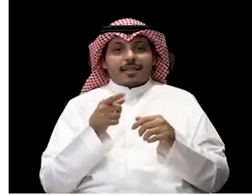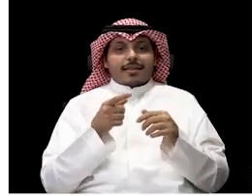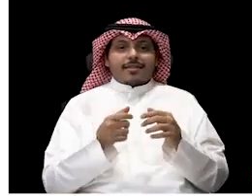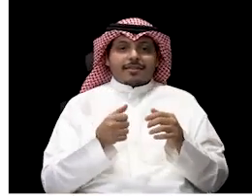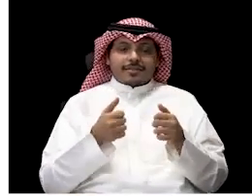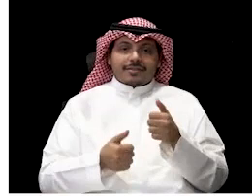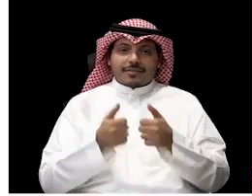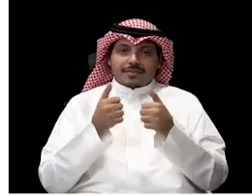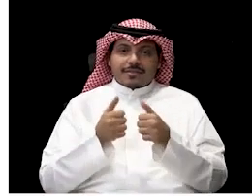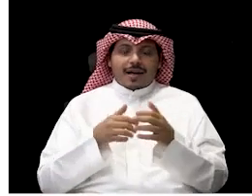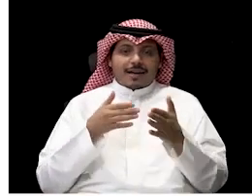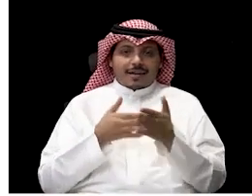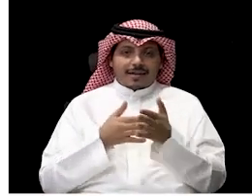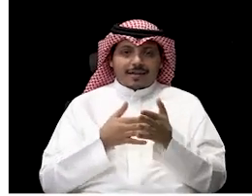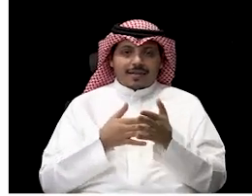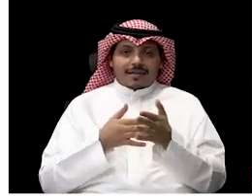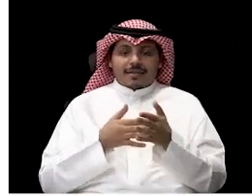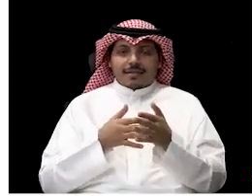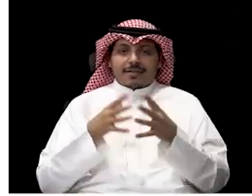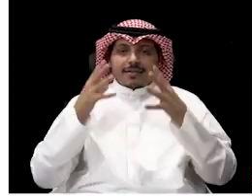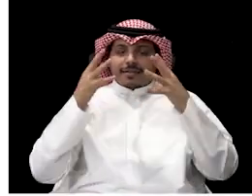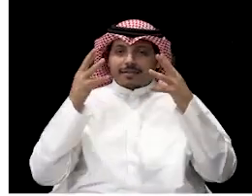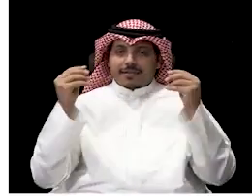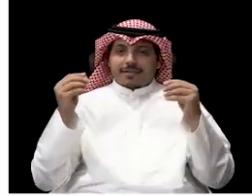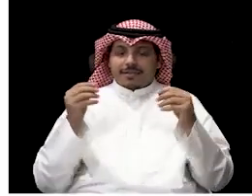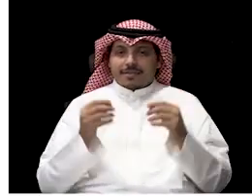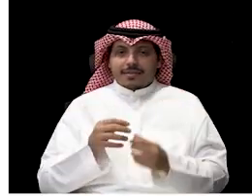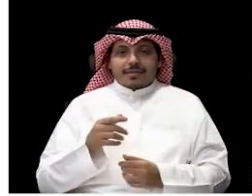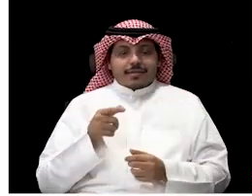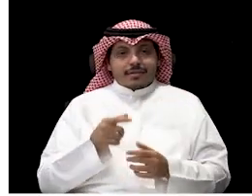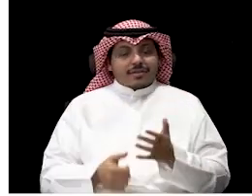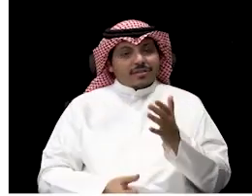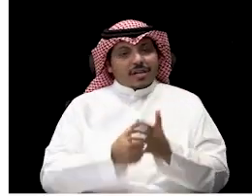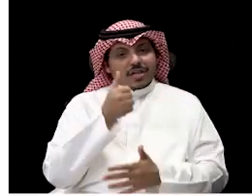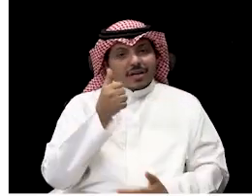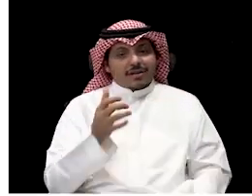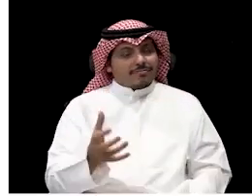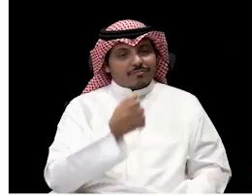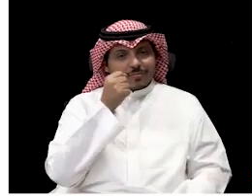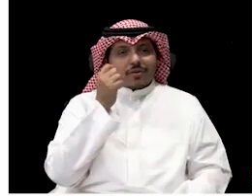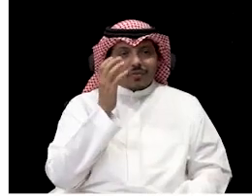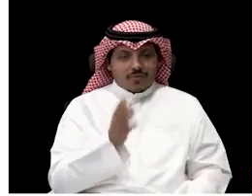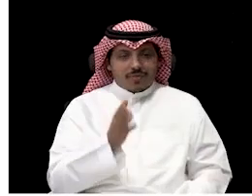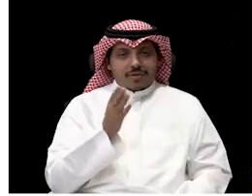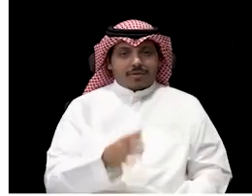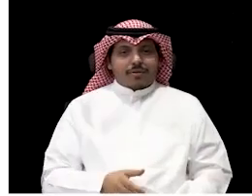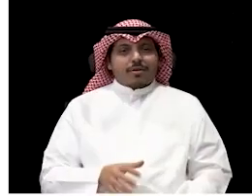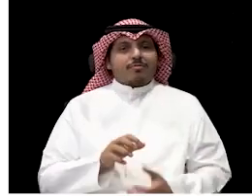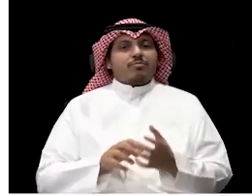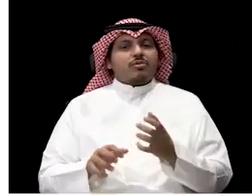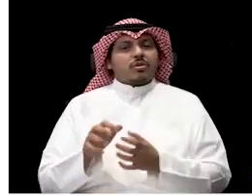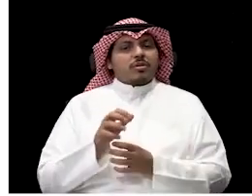النتيجة في النهاية، تشعر برضا وارتياح وتحقق ماذا؟ النجاح بعدما تتغلب